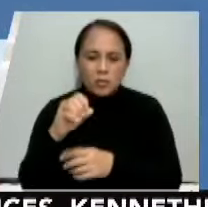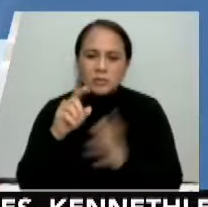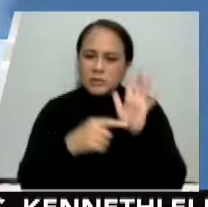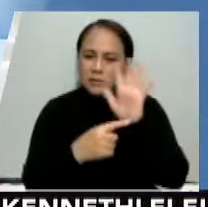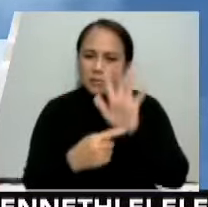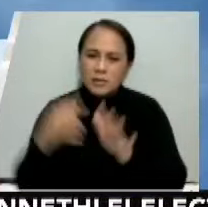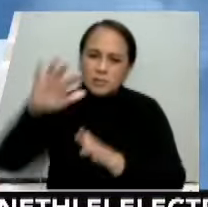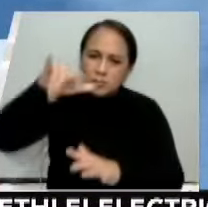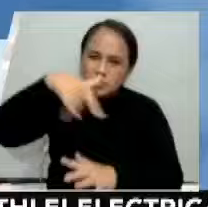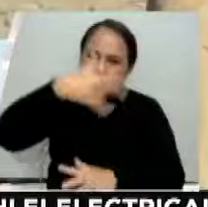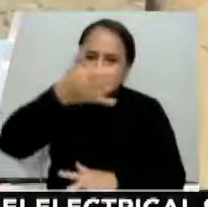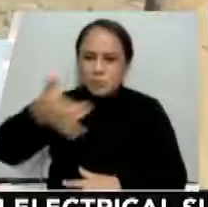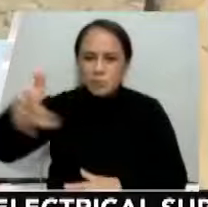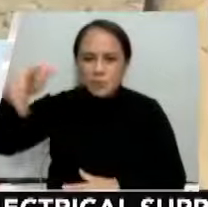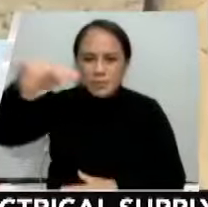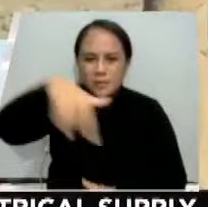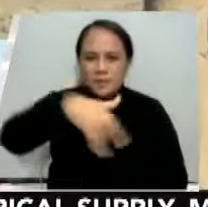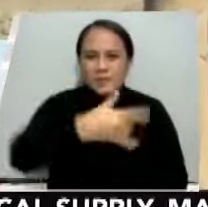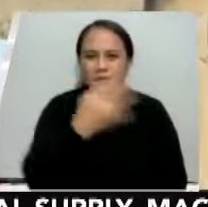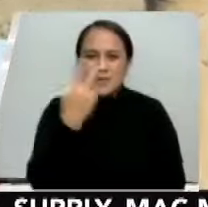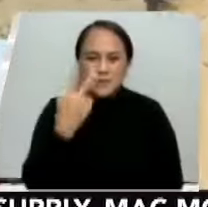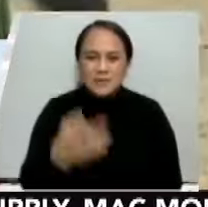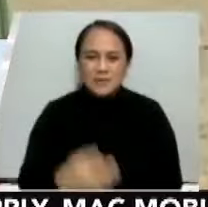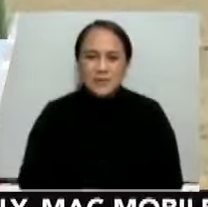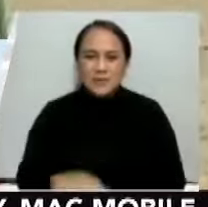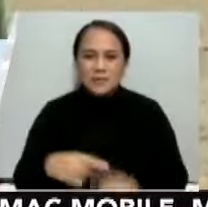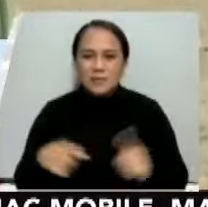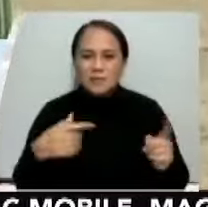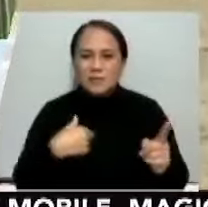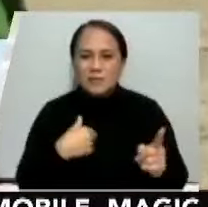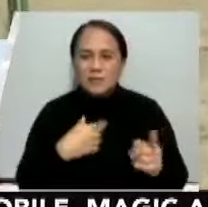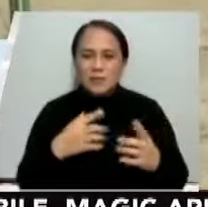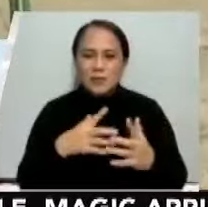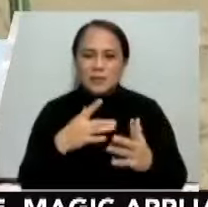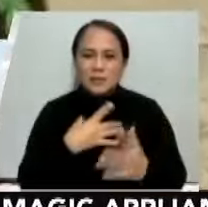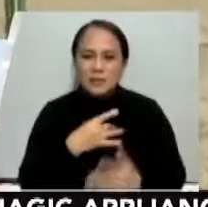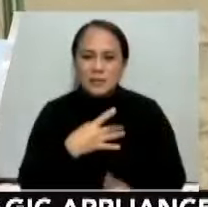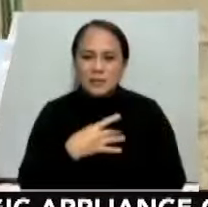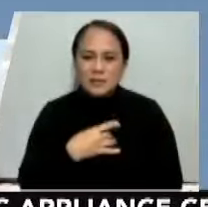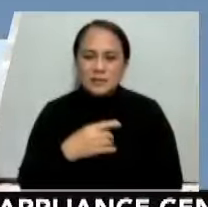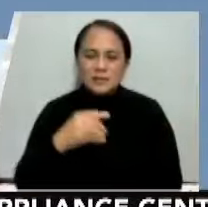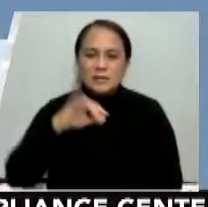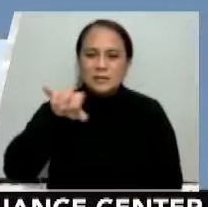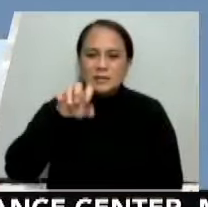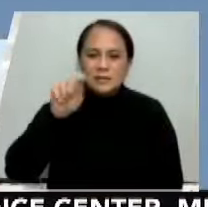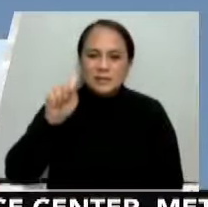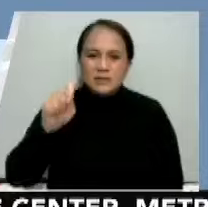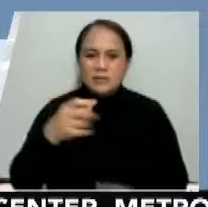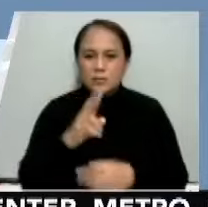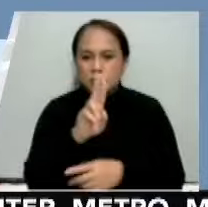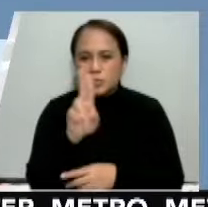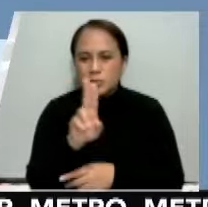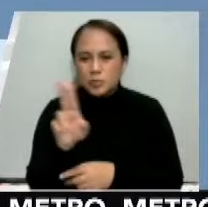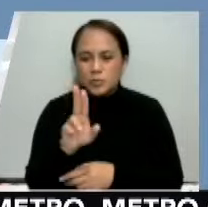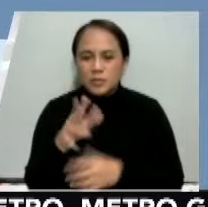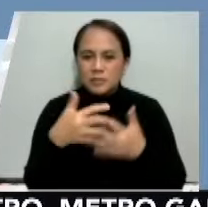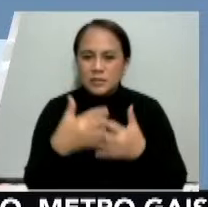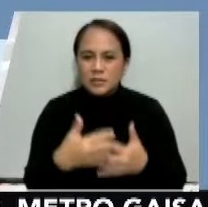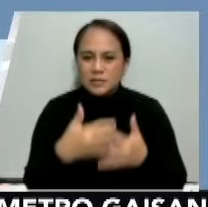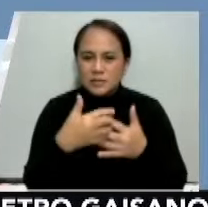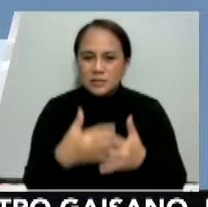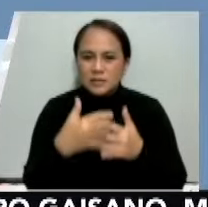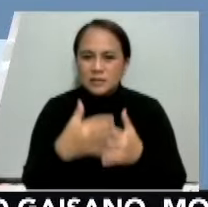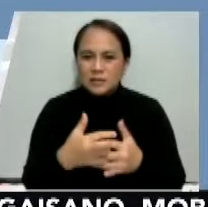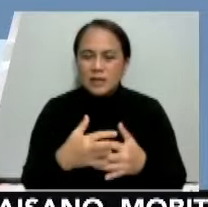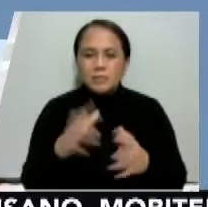at nahuhulog sa himpapawid. Crowd favorite ang Jet Pyro Hawks na gumamit ng mga makinarya na unang sumikat sa isang